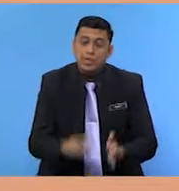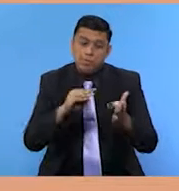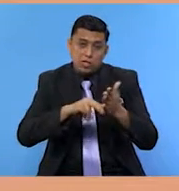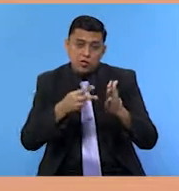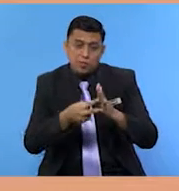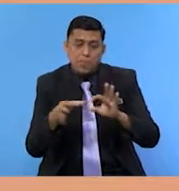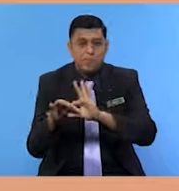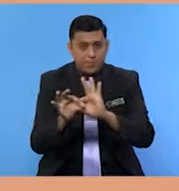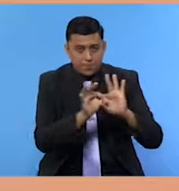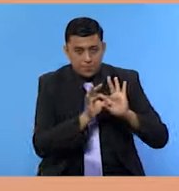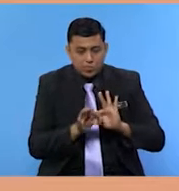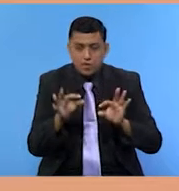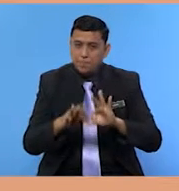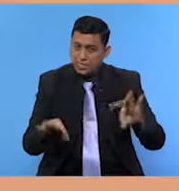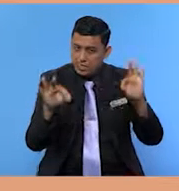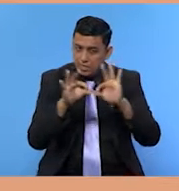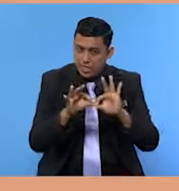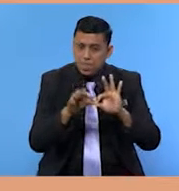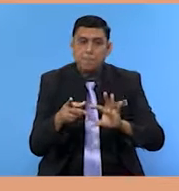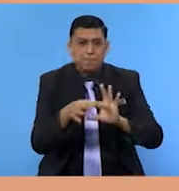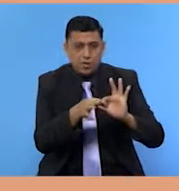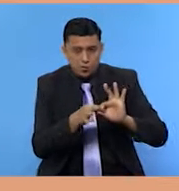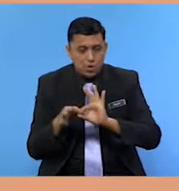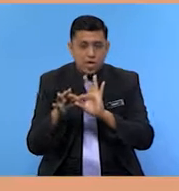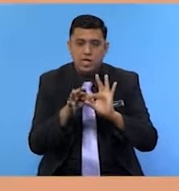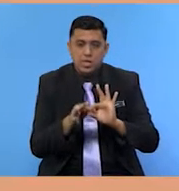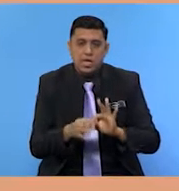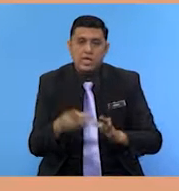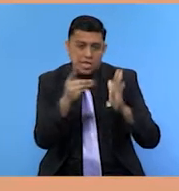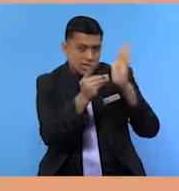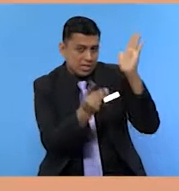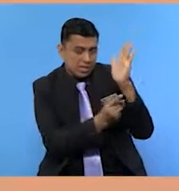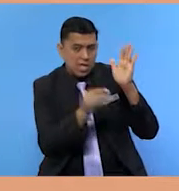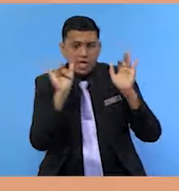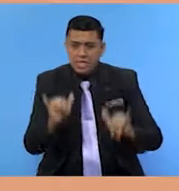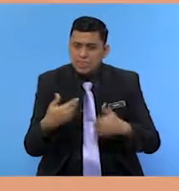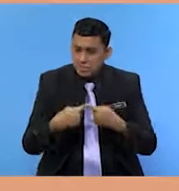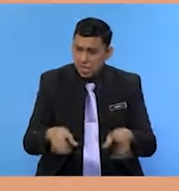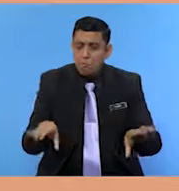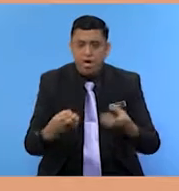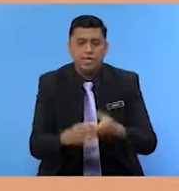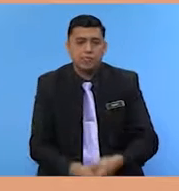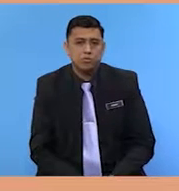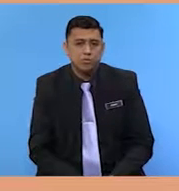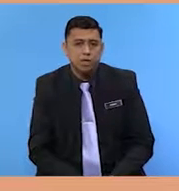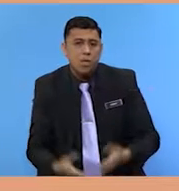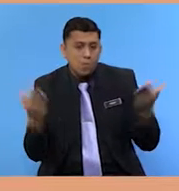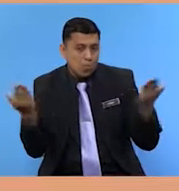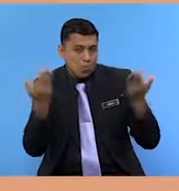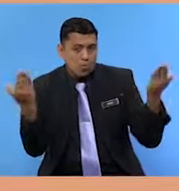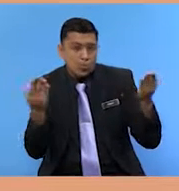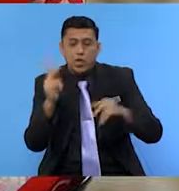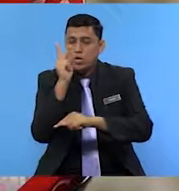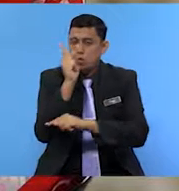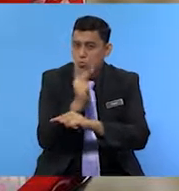perpaduan, kepentingan perpaduan kepada negara dan dasar-dasar yang telah dilaksanakan oleh kerajaan bagi memupuk dan